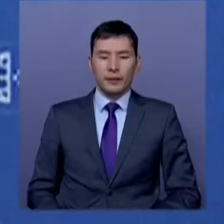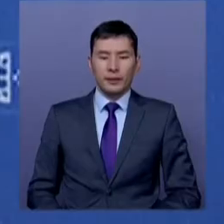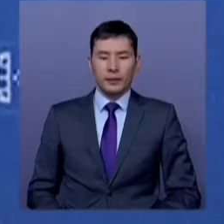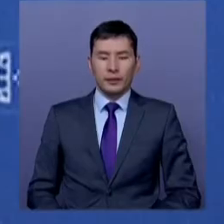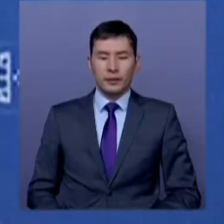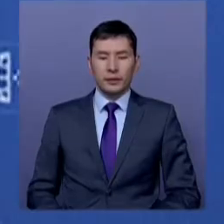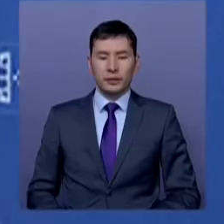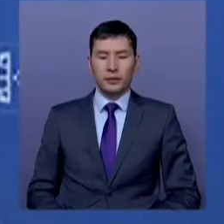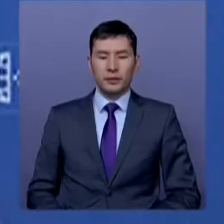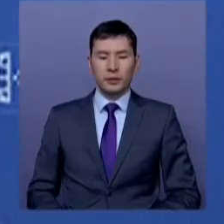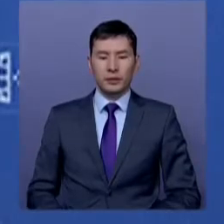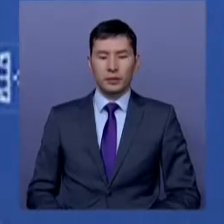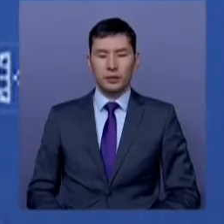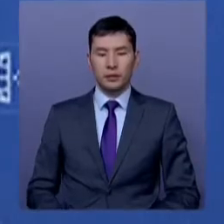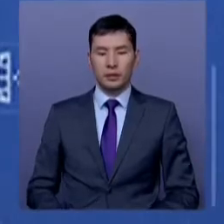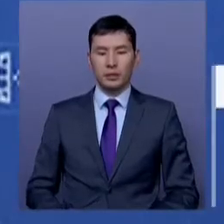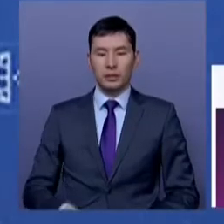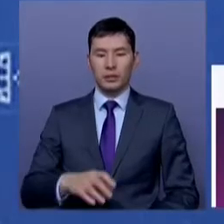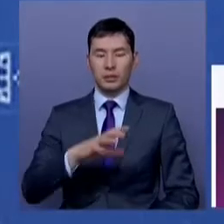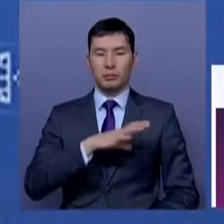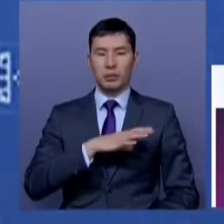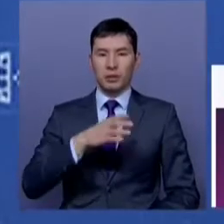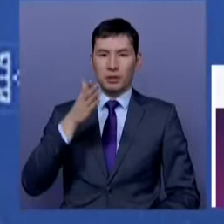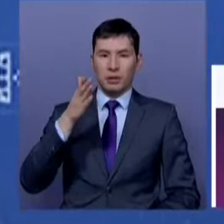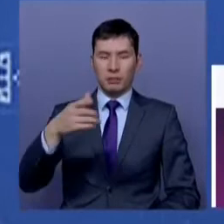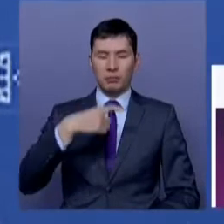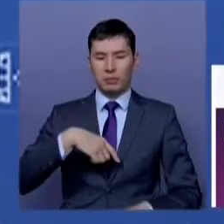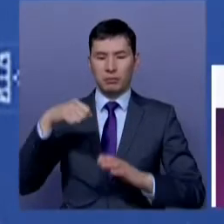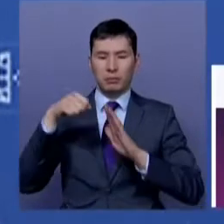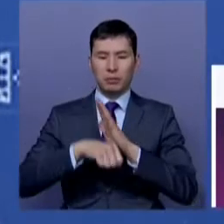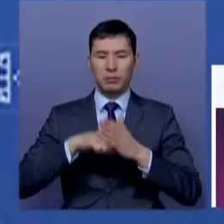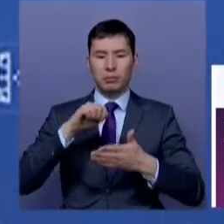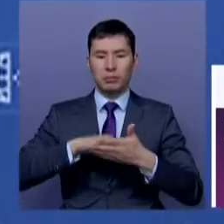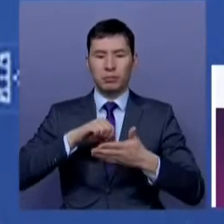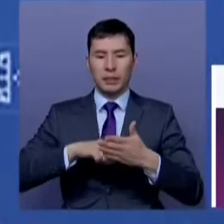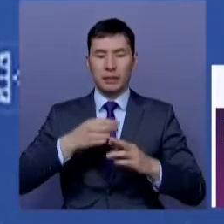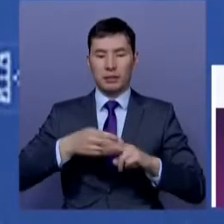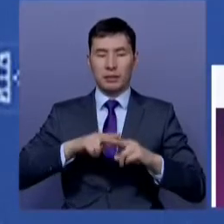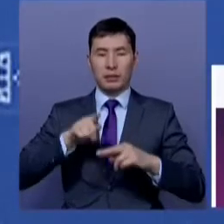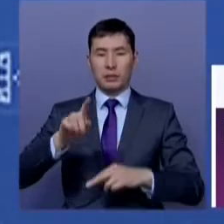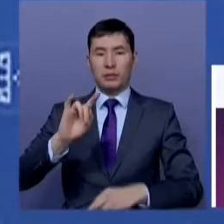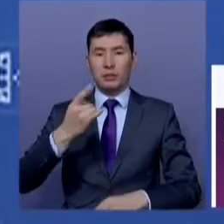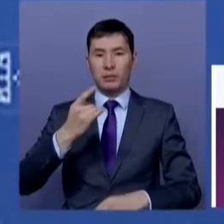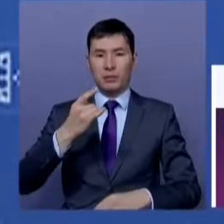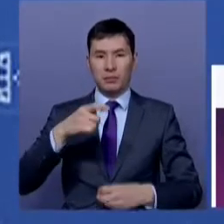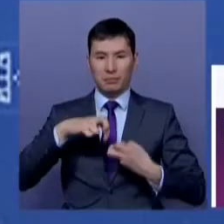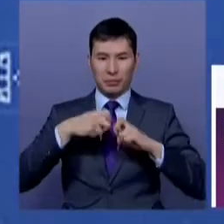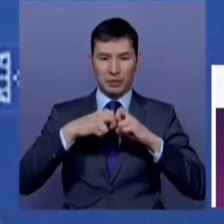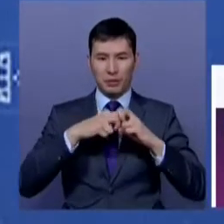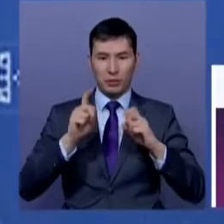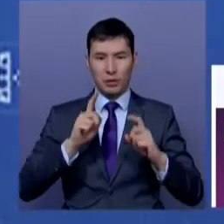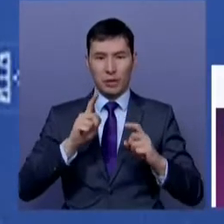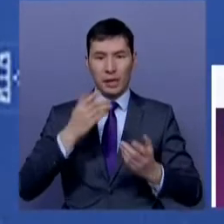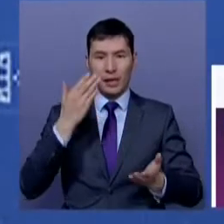Ребенку важно прийти домой. Суицид бұл жанға бататын ауыртпалықтан қашу. Егер балада қандай да бір мәселе жөнінде ата-анасымен диалог болатын